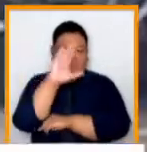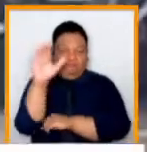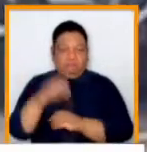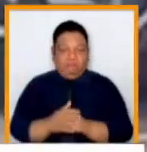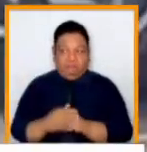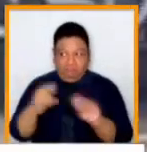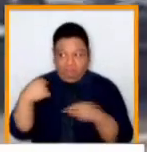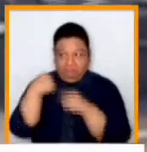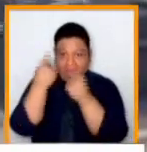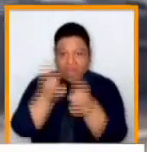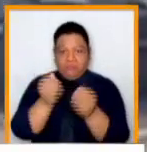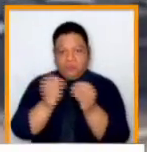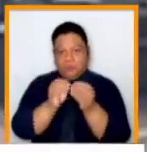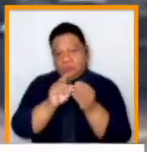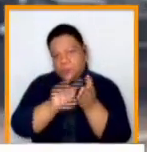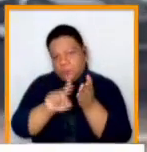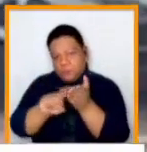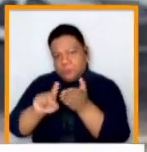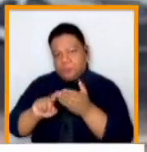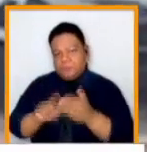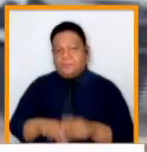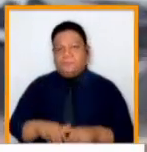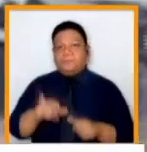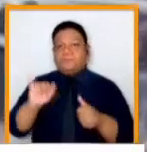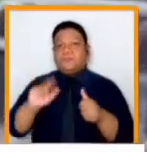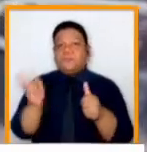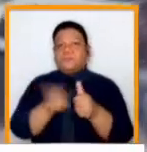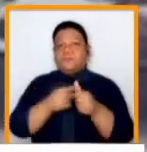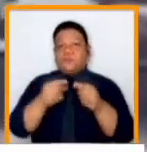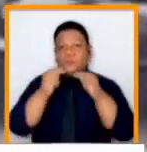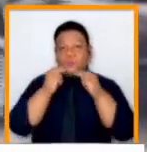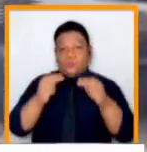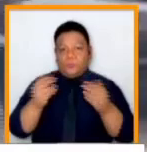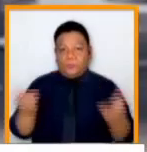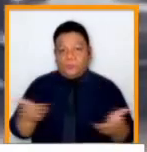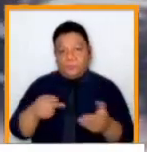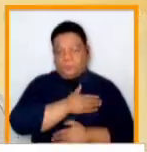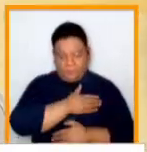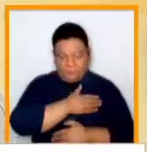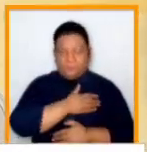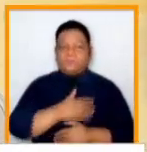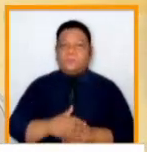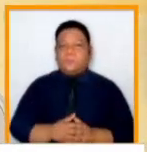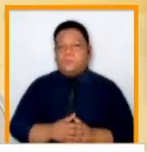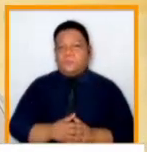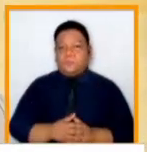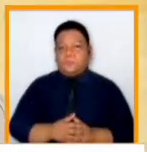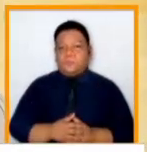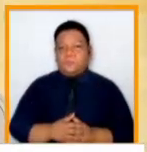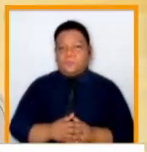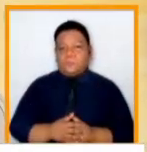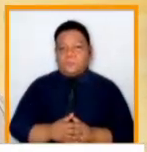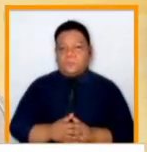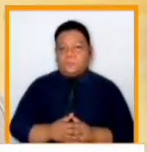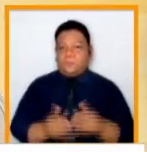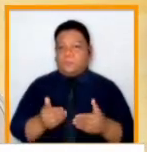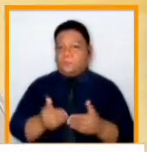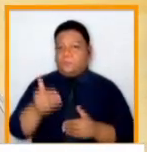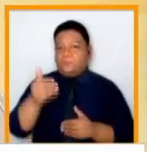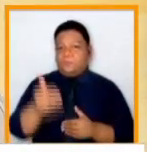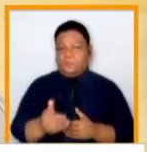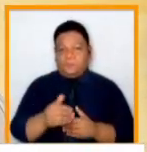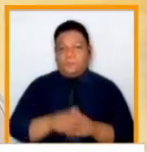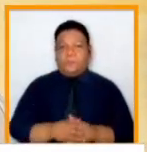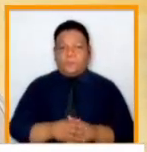ito. Itong unang balita sa Parañaque City, Jonathan Andal, Buong Puso para sa Pilipinas. Sa Panabo, Davao del Norte,